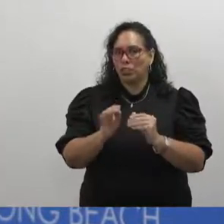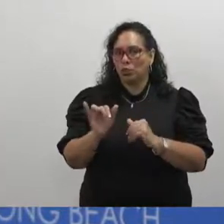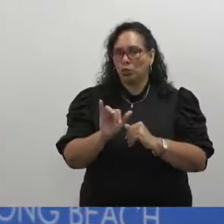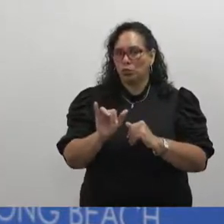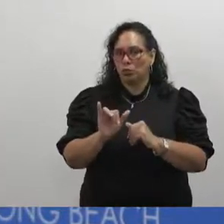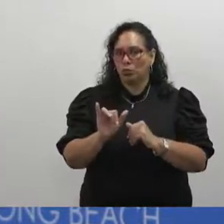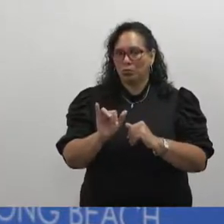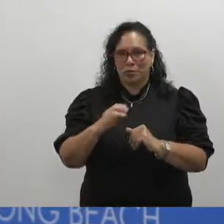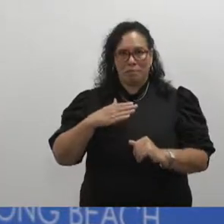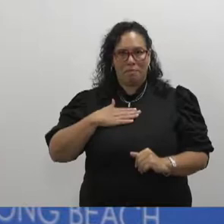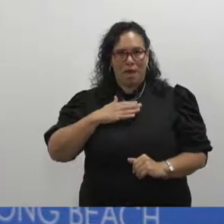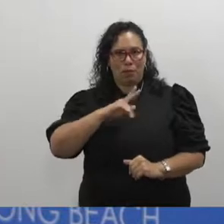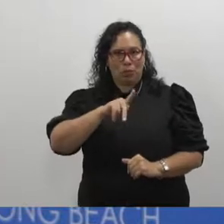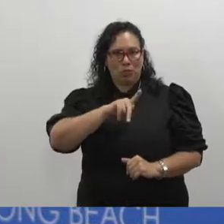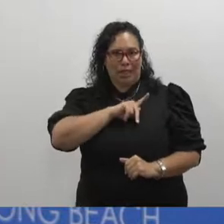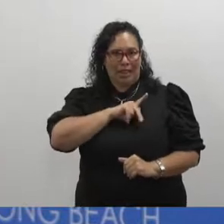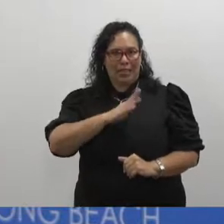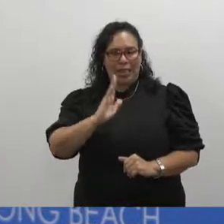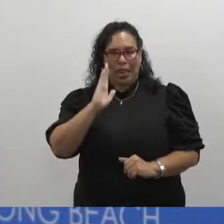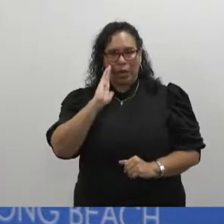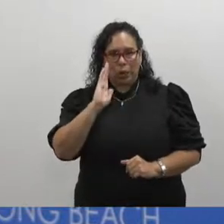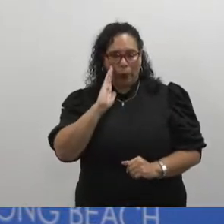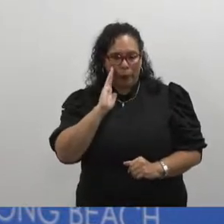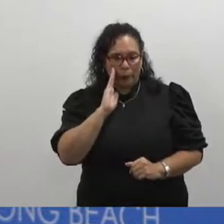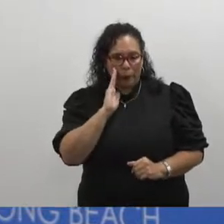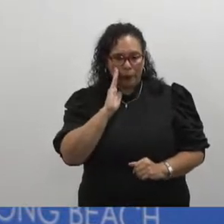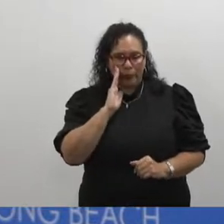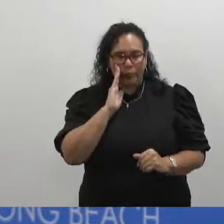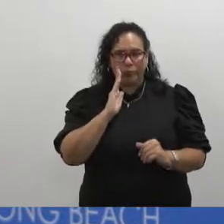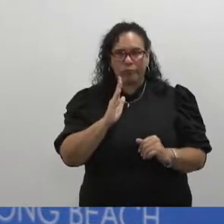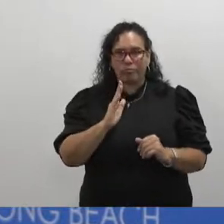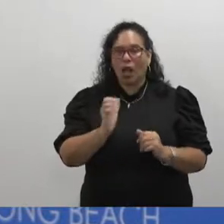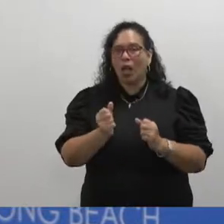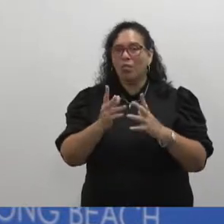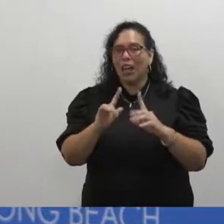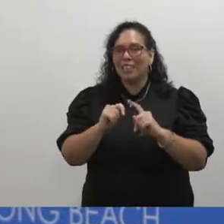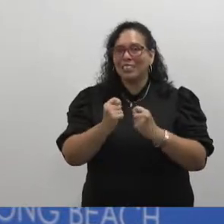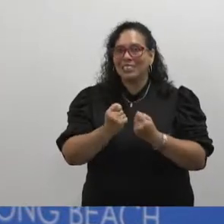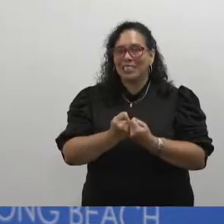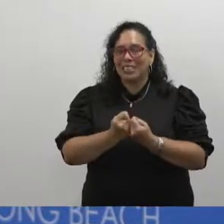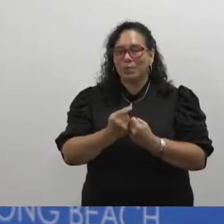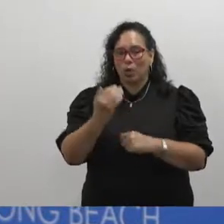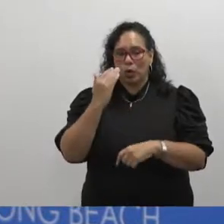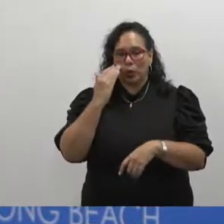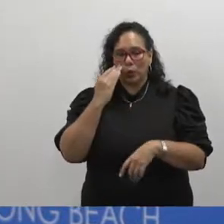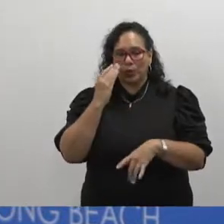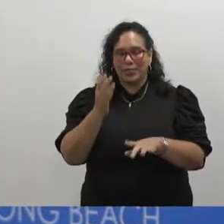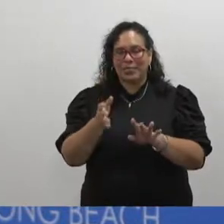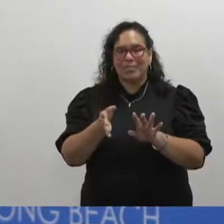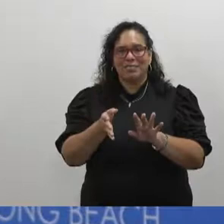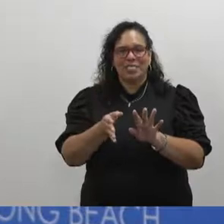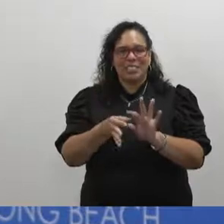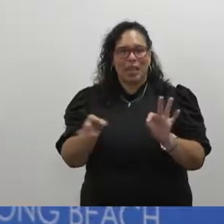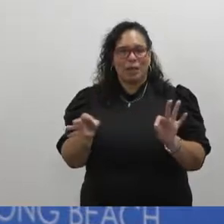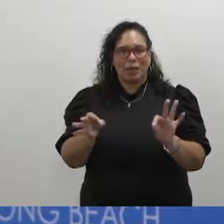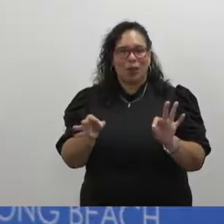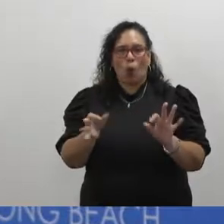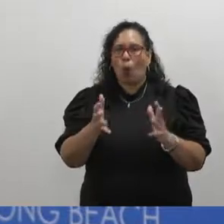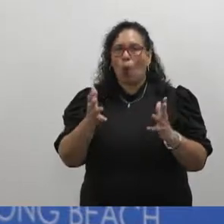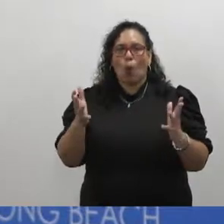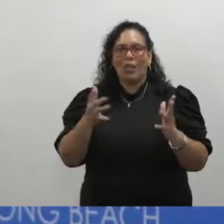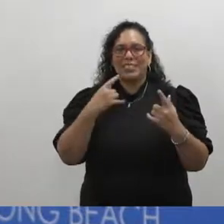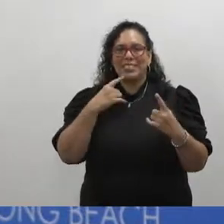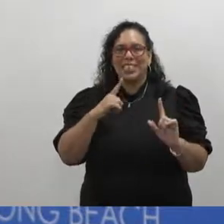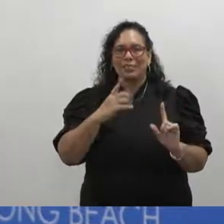chỉ bị xe chấm pu bắt bị sao đã bỏ lục tổ lục đăng hai thả lục prà sẽ cái đây thay